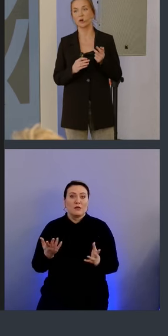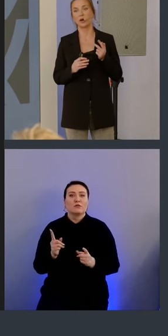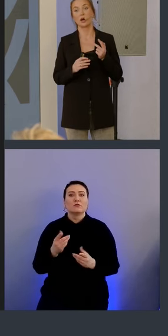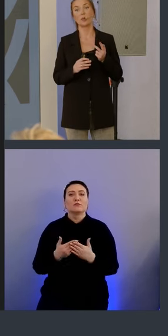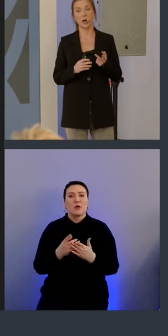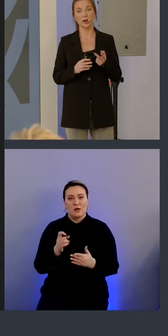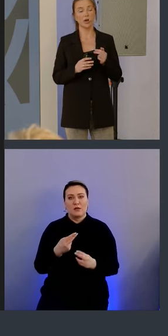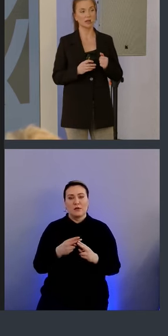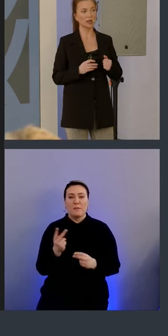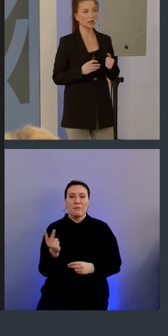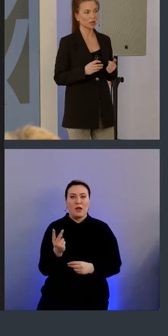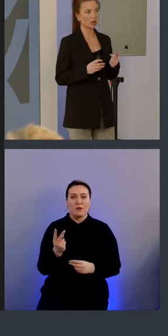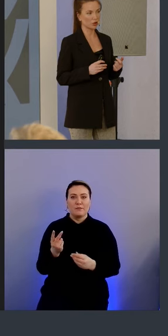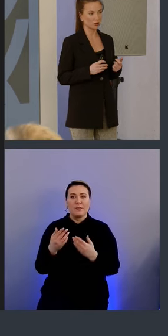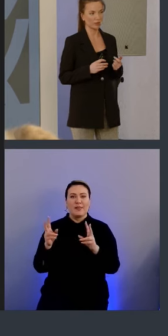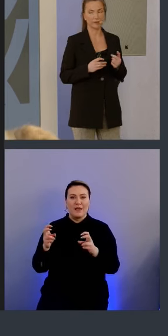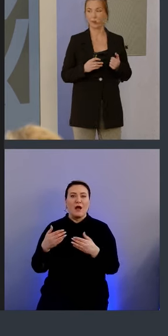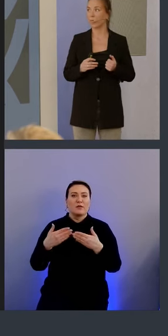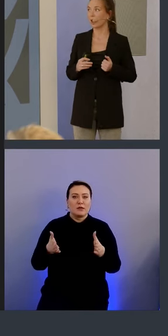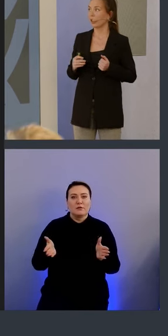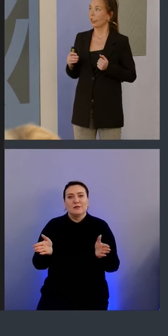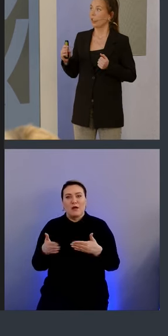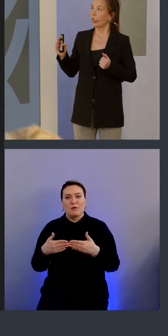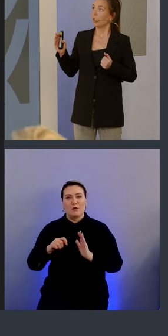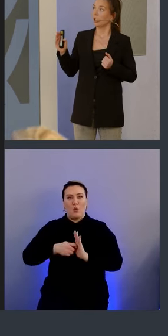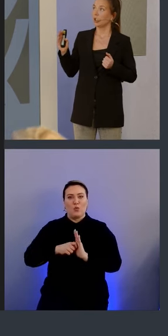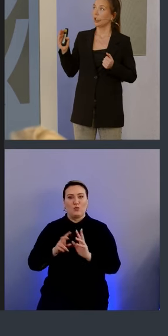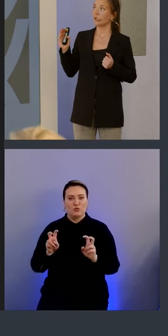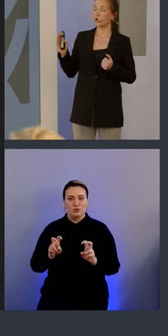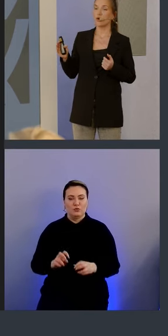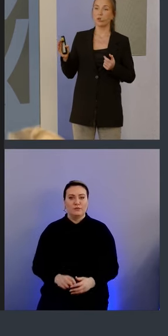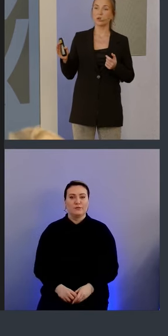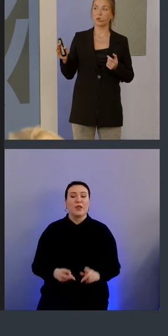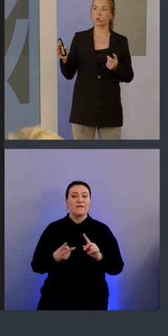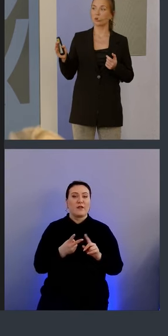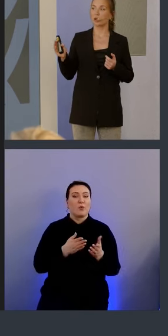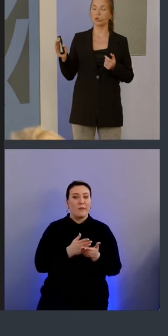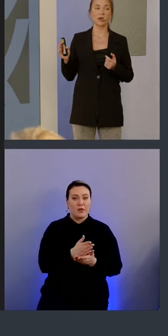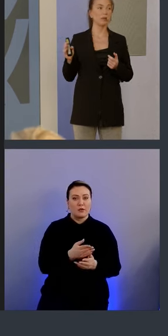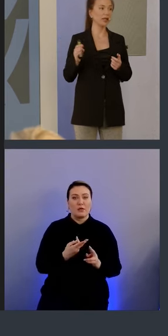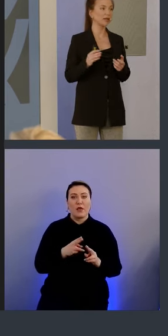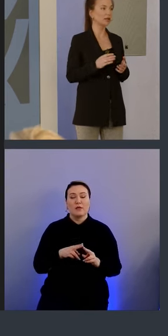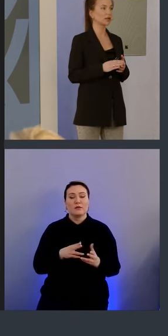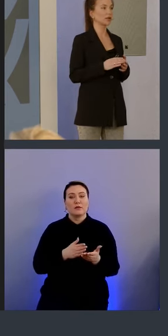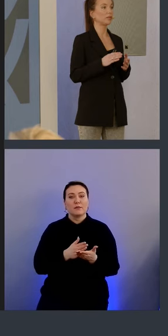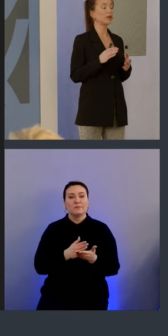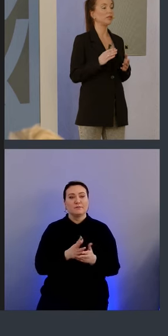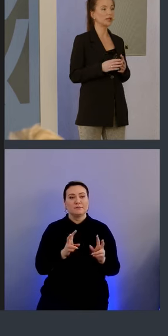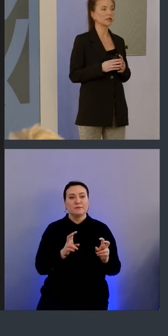выступает пара открытый-закрытый ключ. И второй метод — это